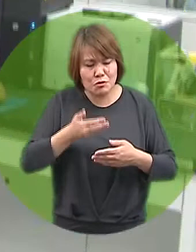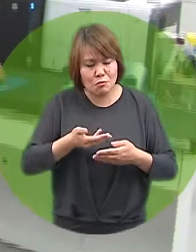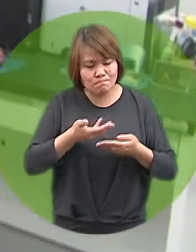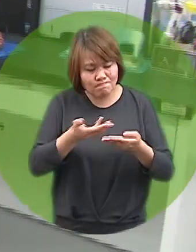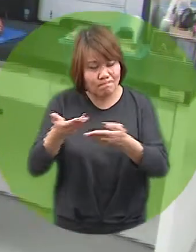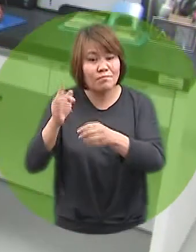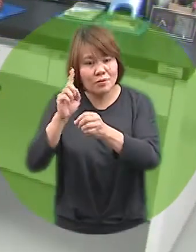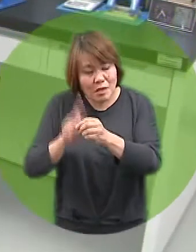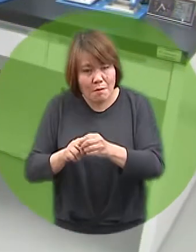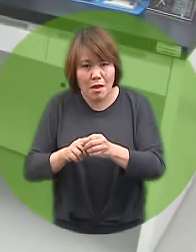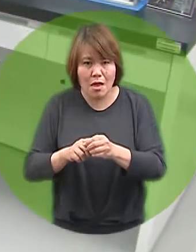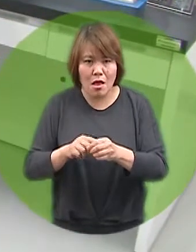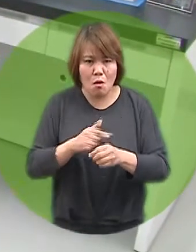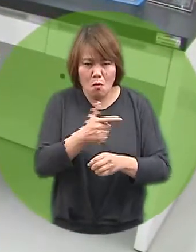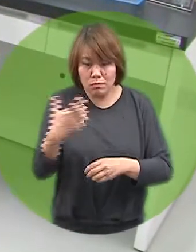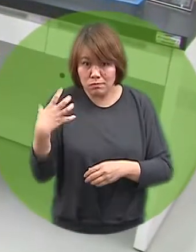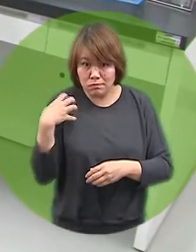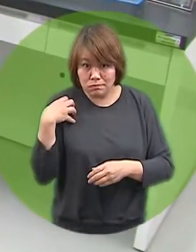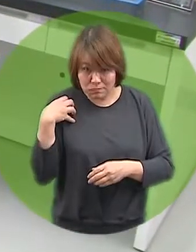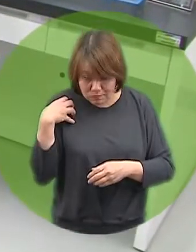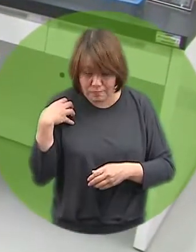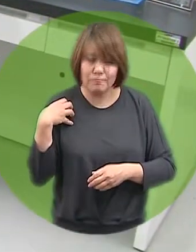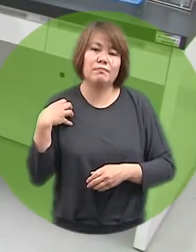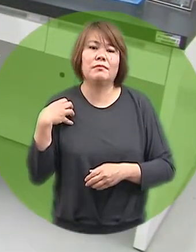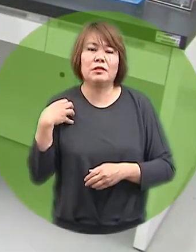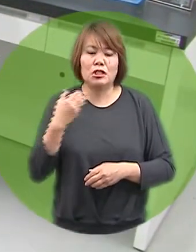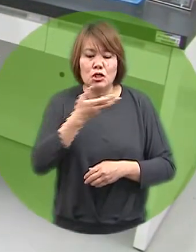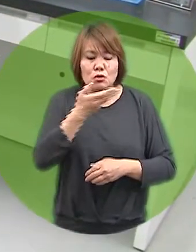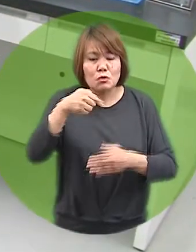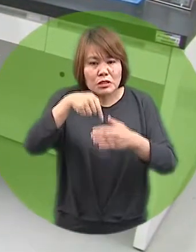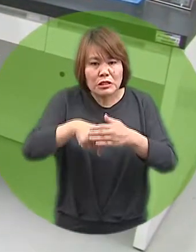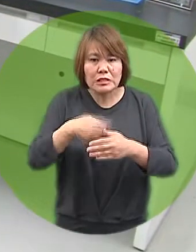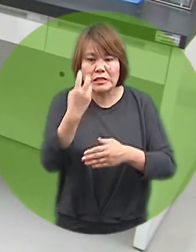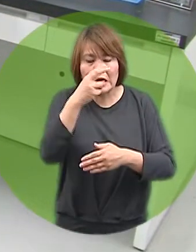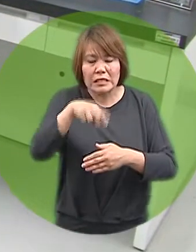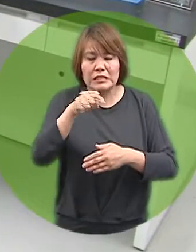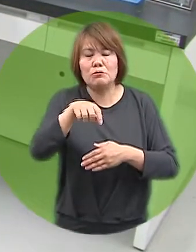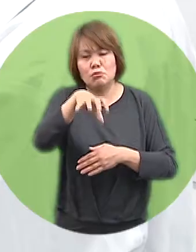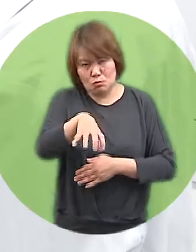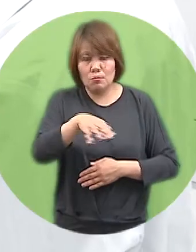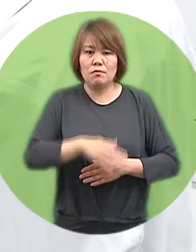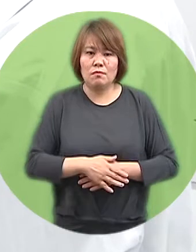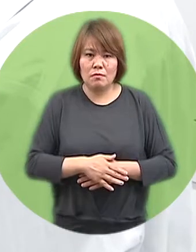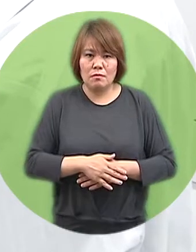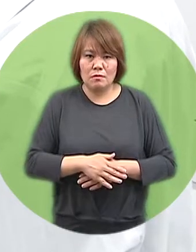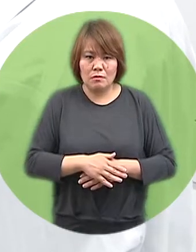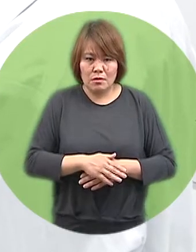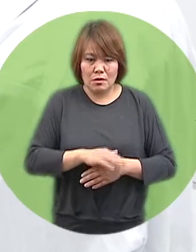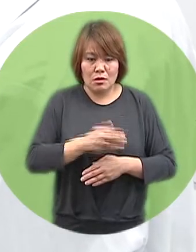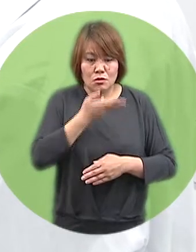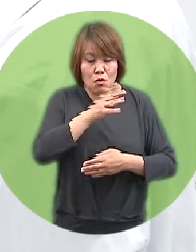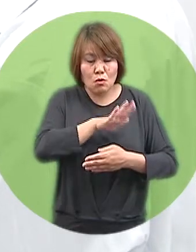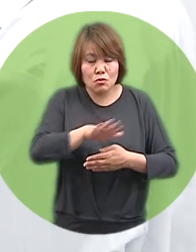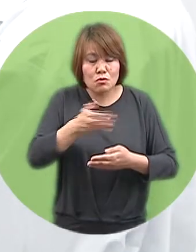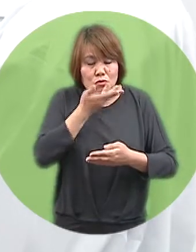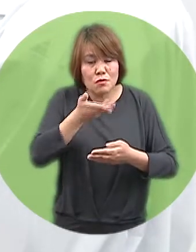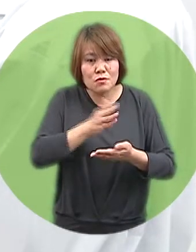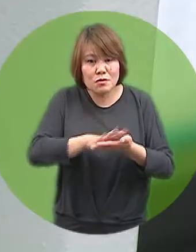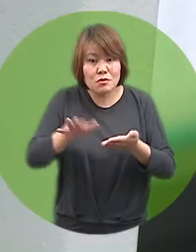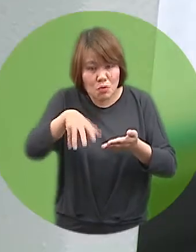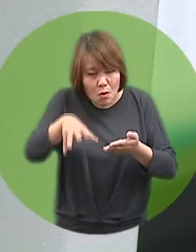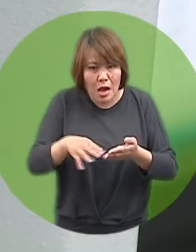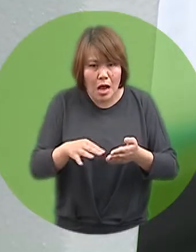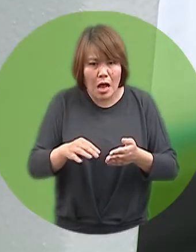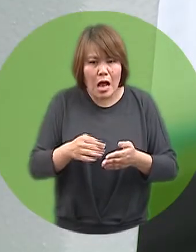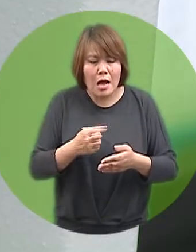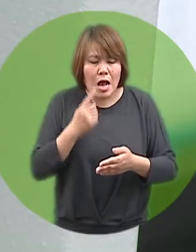けるために大きな役割を担っているのが水質管理事務所。浄水場から送られる水の味、